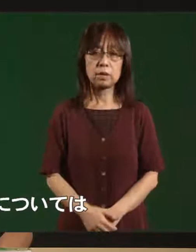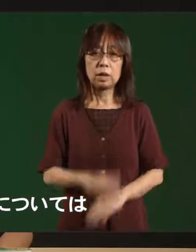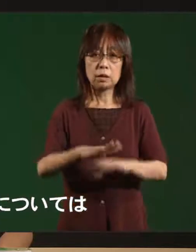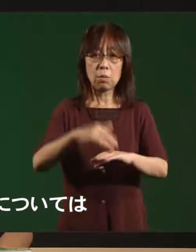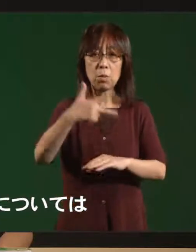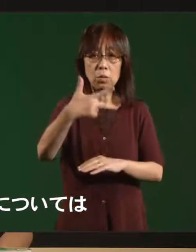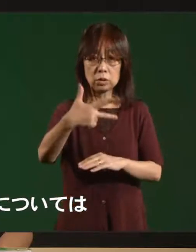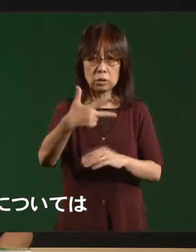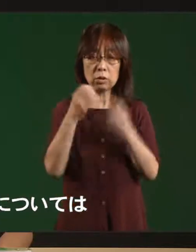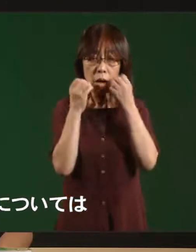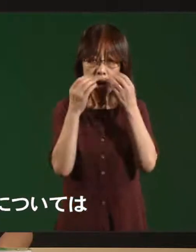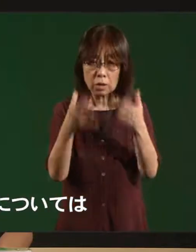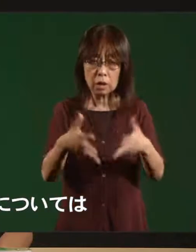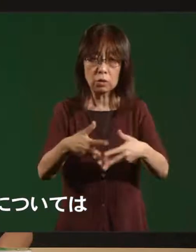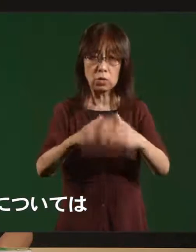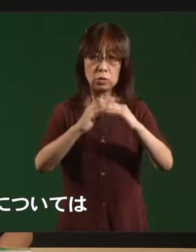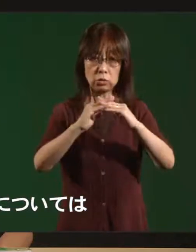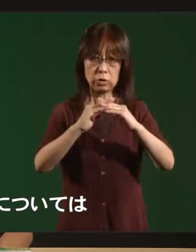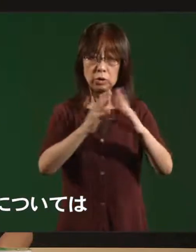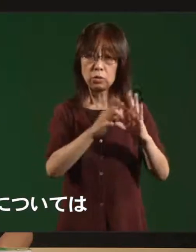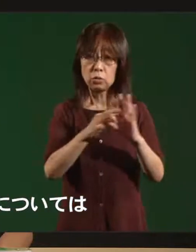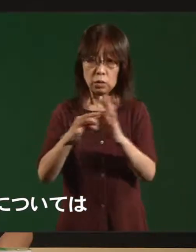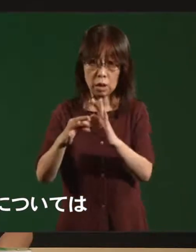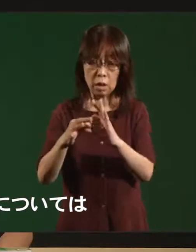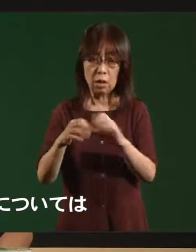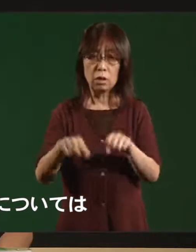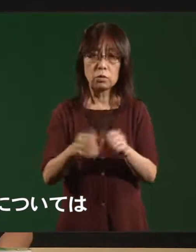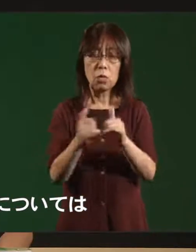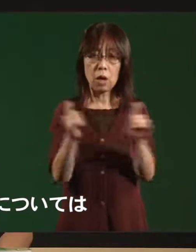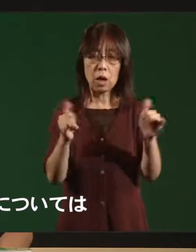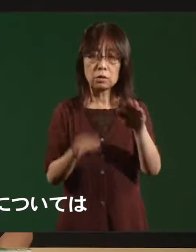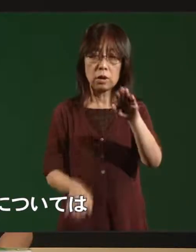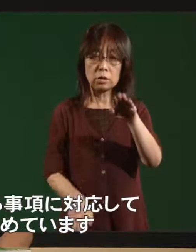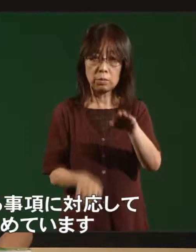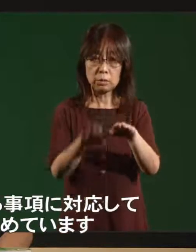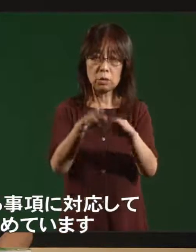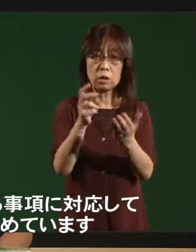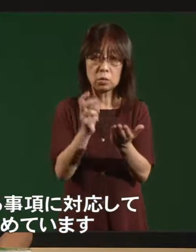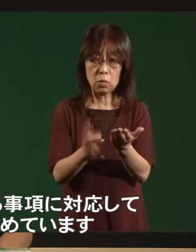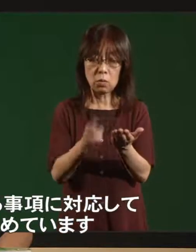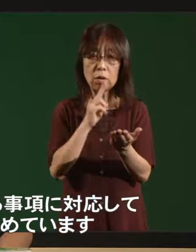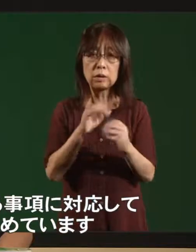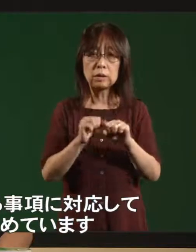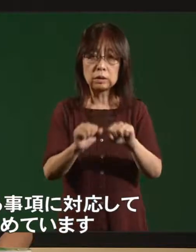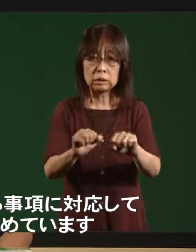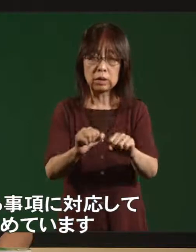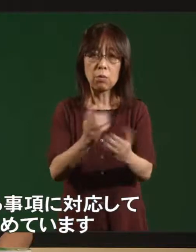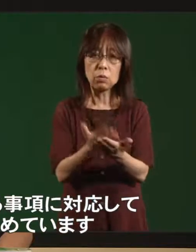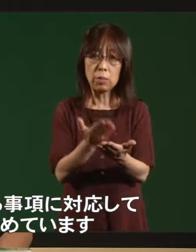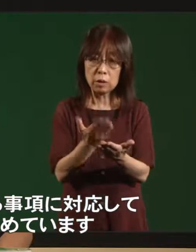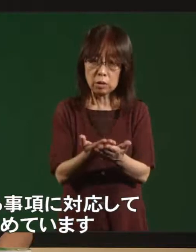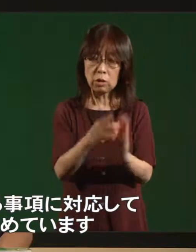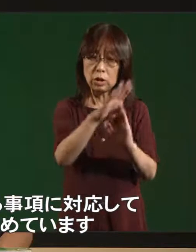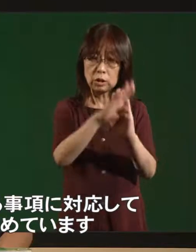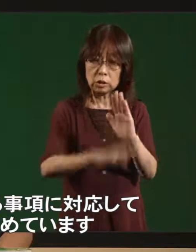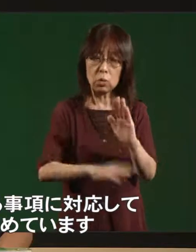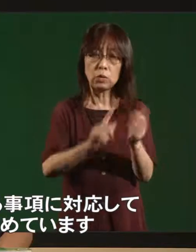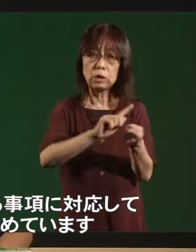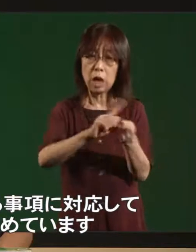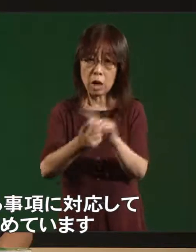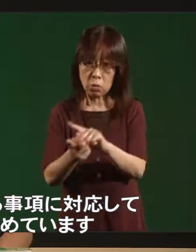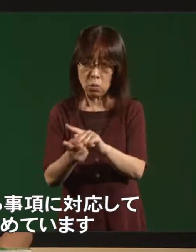札幌市の新たな取り組みについては障害者差別解消法で実証を求められている事項に対応して